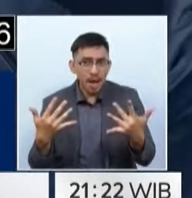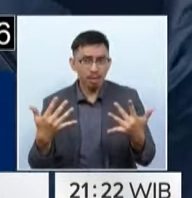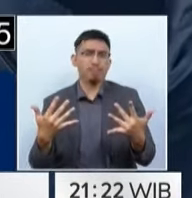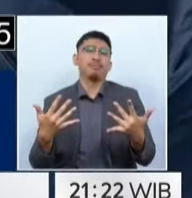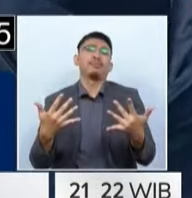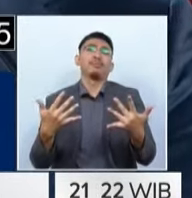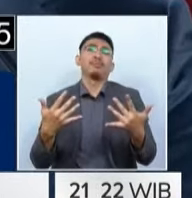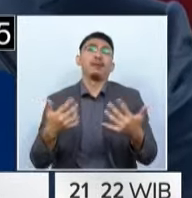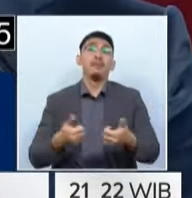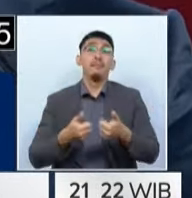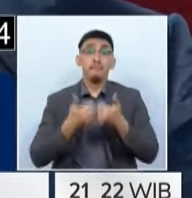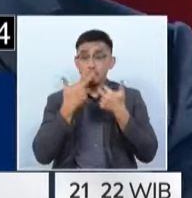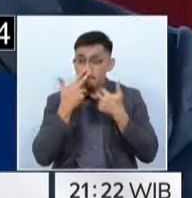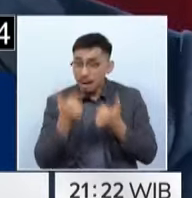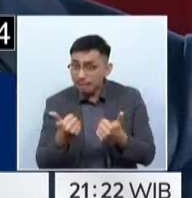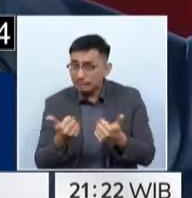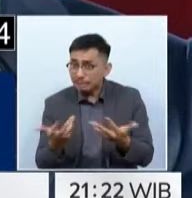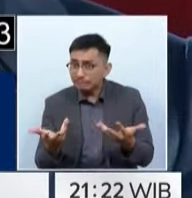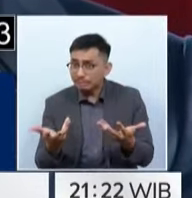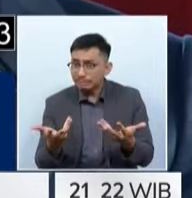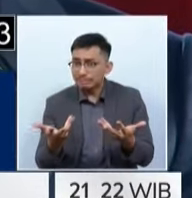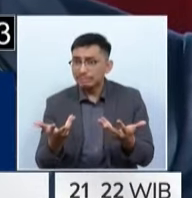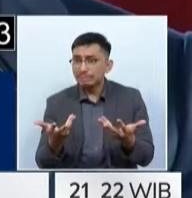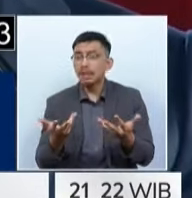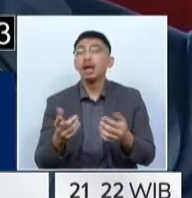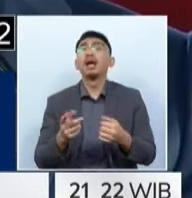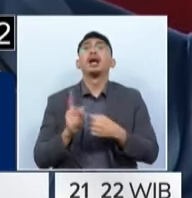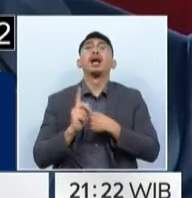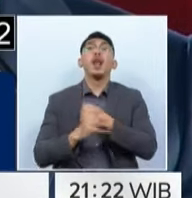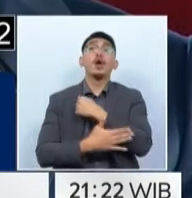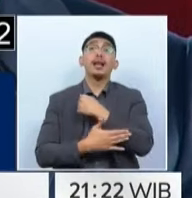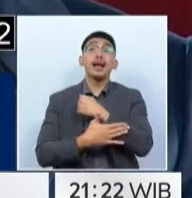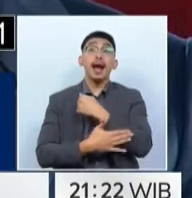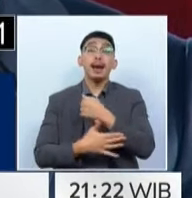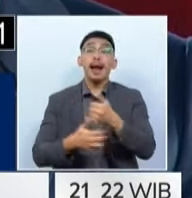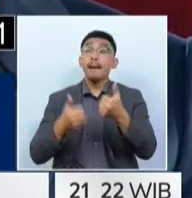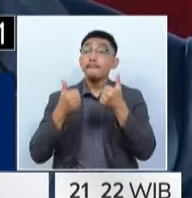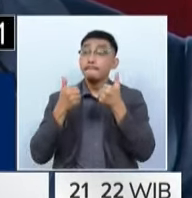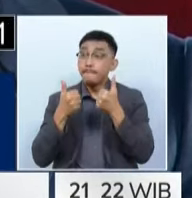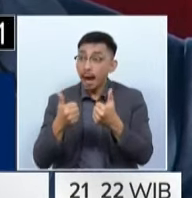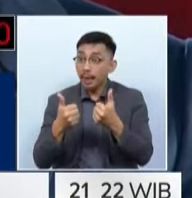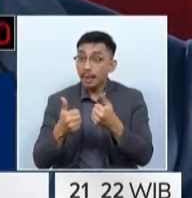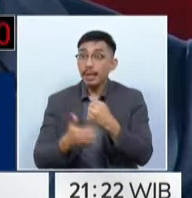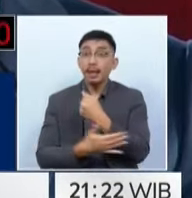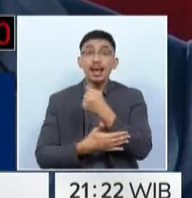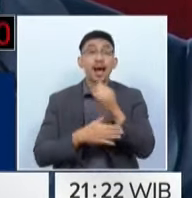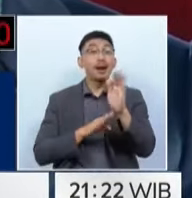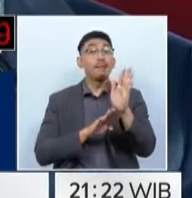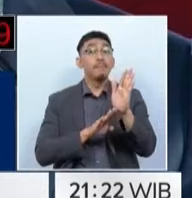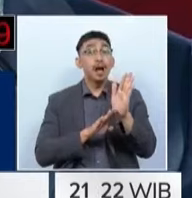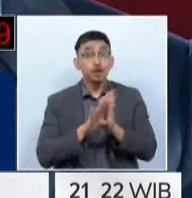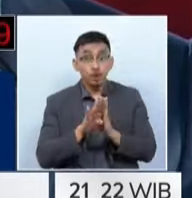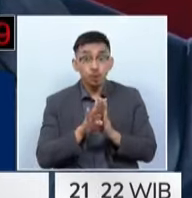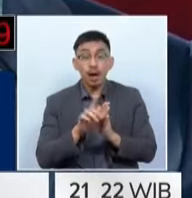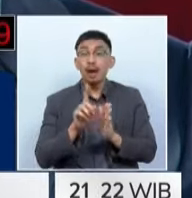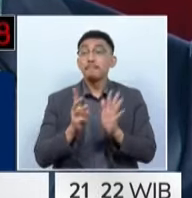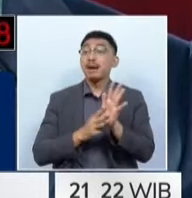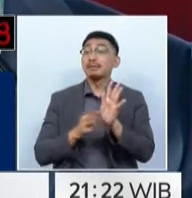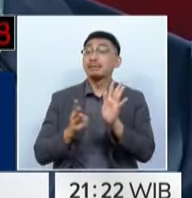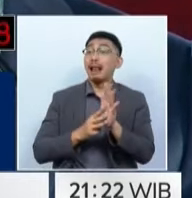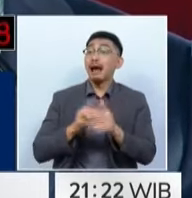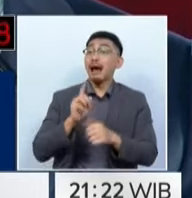pantas di negara yang baik di negara maju masalah rahasia ada